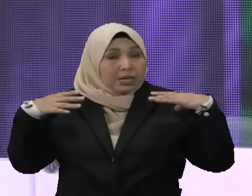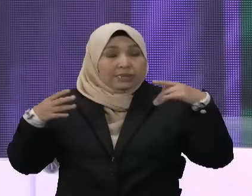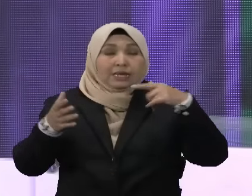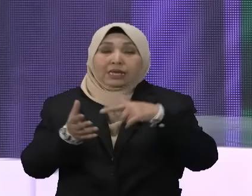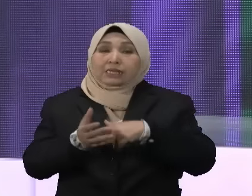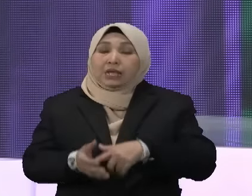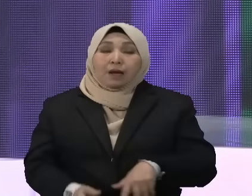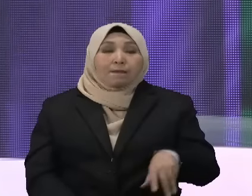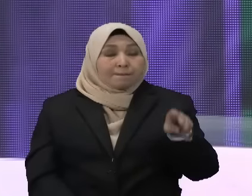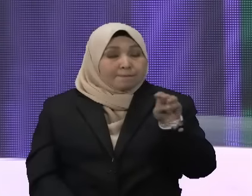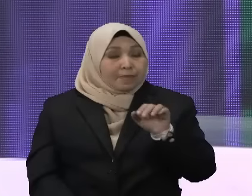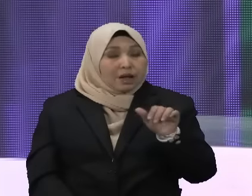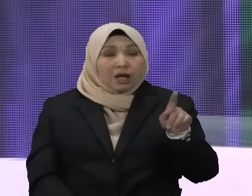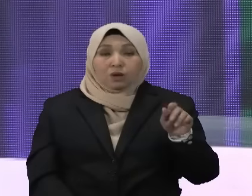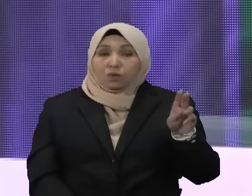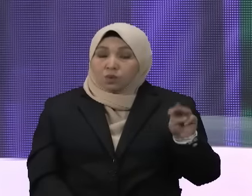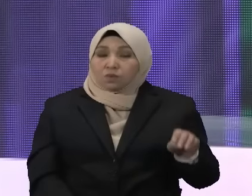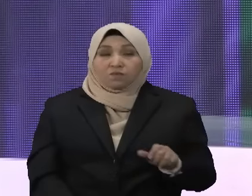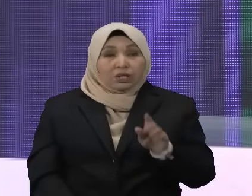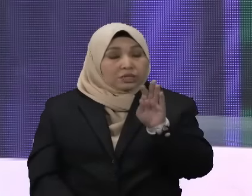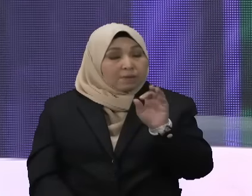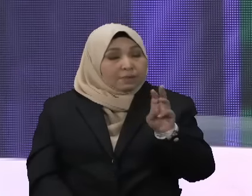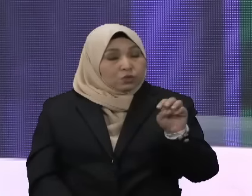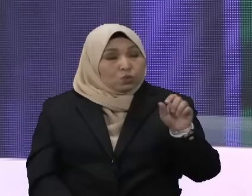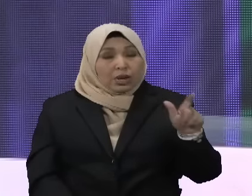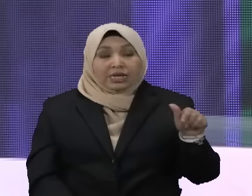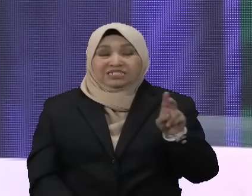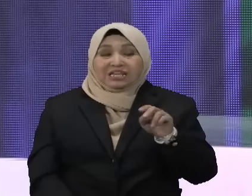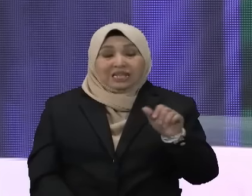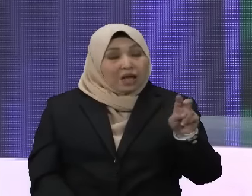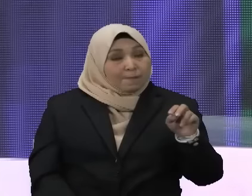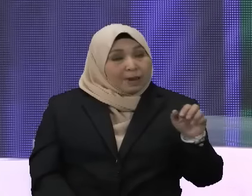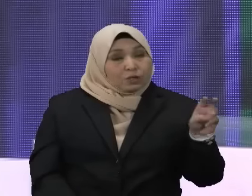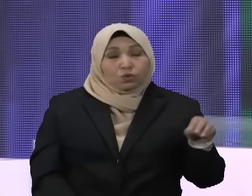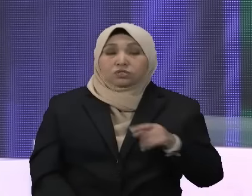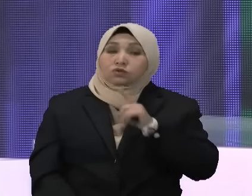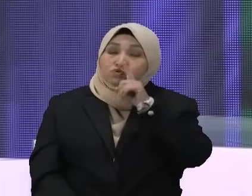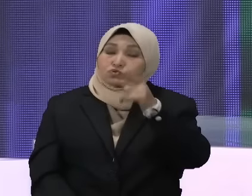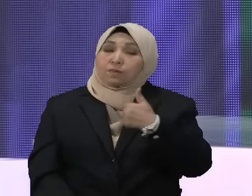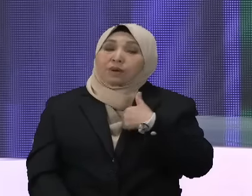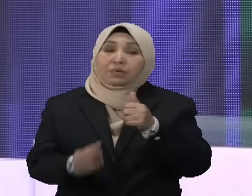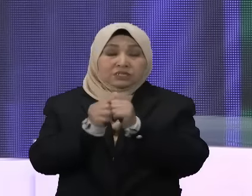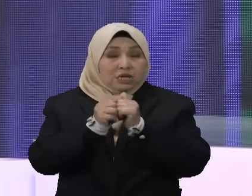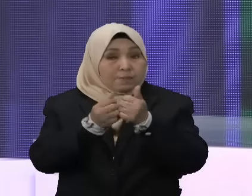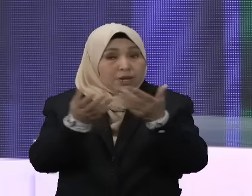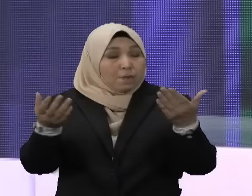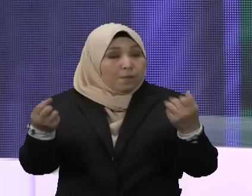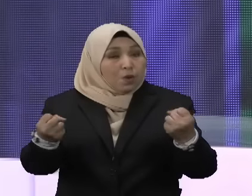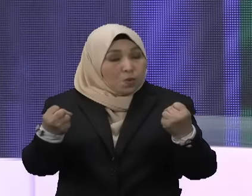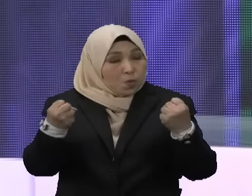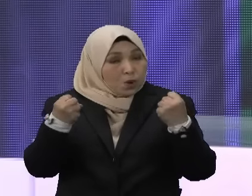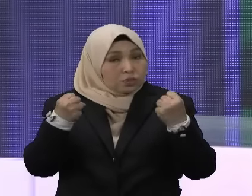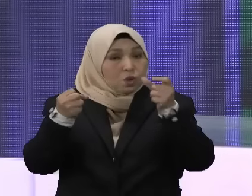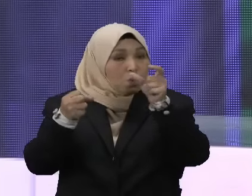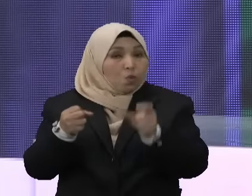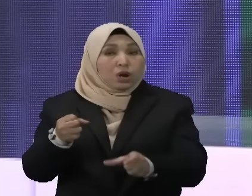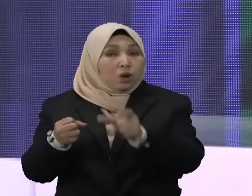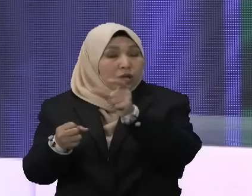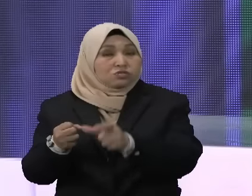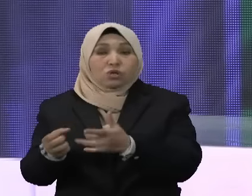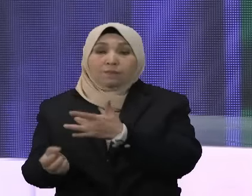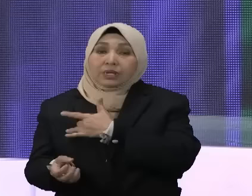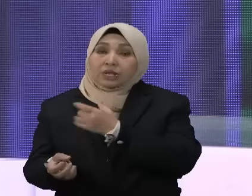ma'akum fathabbitul ladhina amanu. Iaitu, sesungguhnya aku bersama kamu, maka teguhkanlah orang-orang yang telah